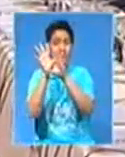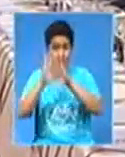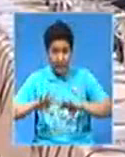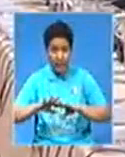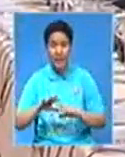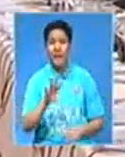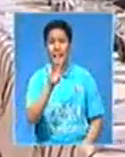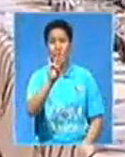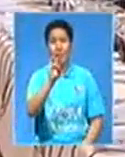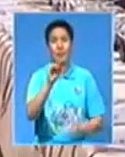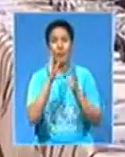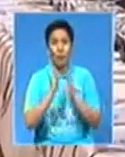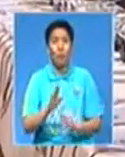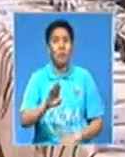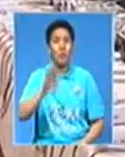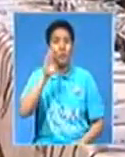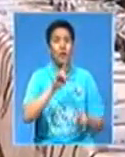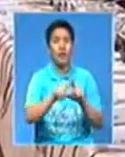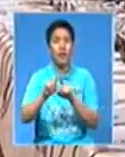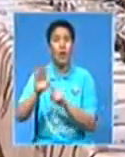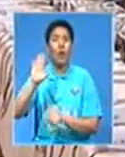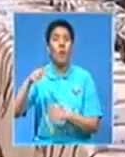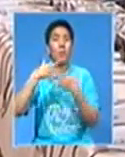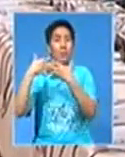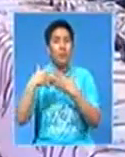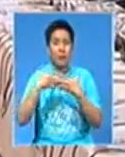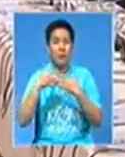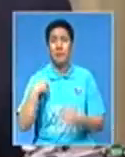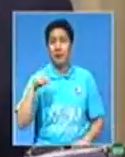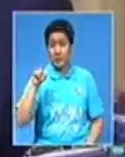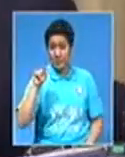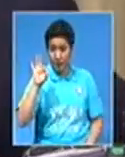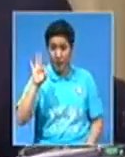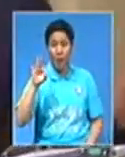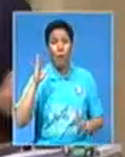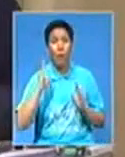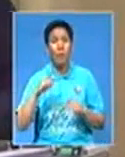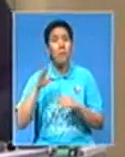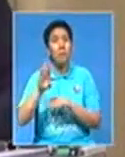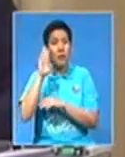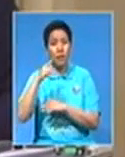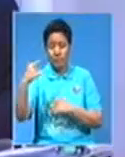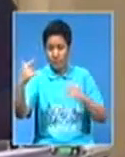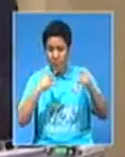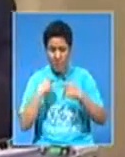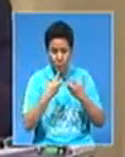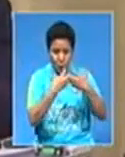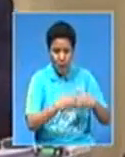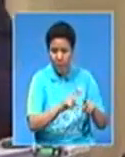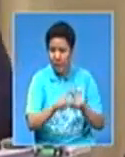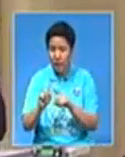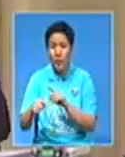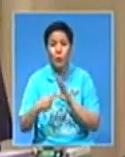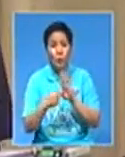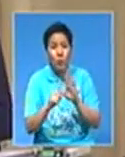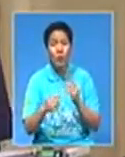กว่า70คนนะครับจากบริษัทชั้นนำของสหรัฐอเมริกา29บริษัทซึ่งครอบคลุมอุตสาหกรรมด้านต่างๆเช่น